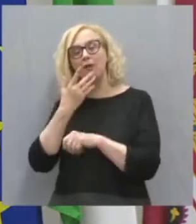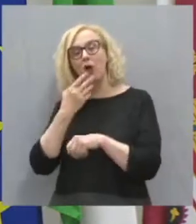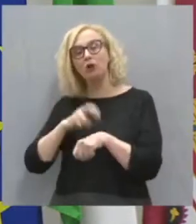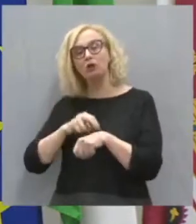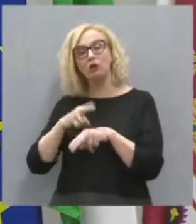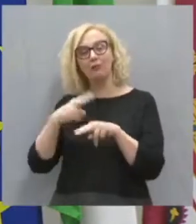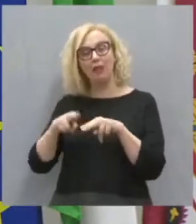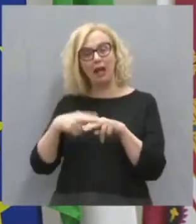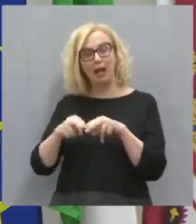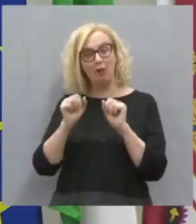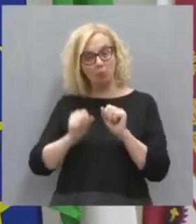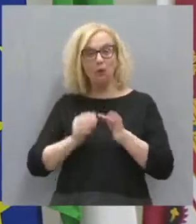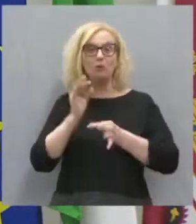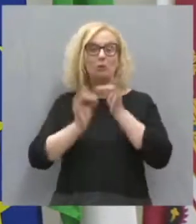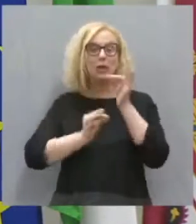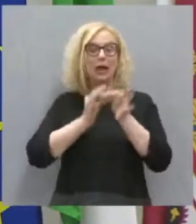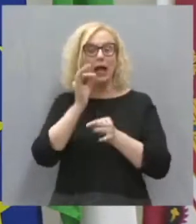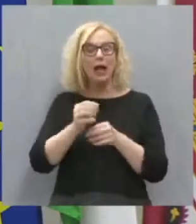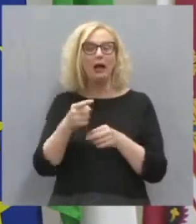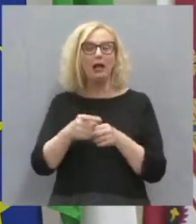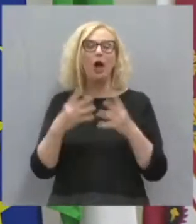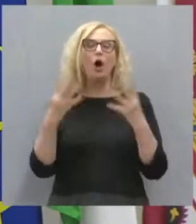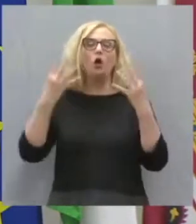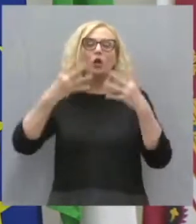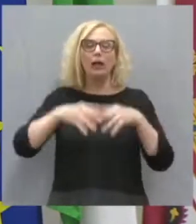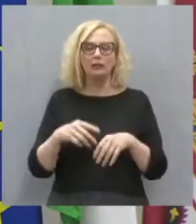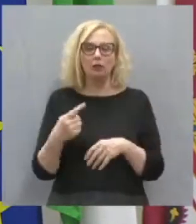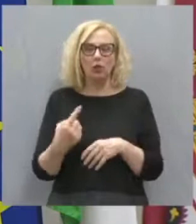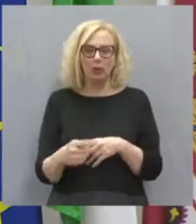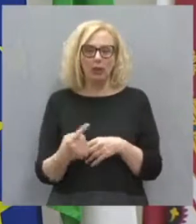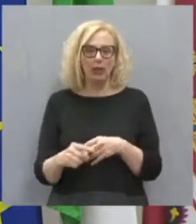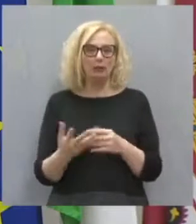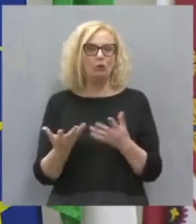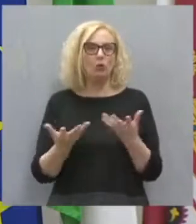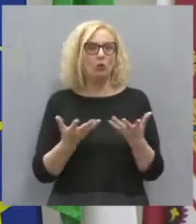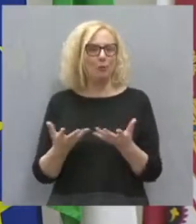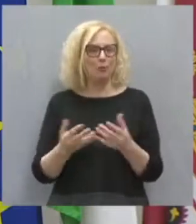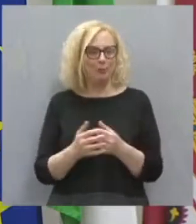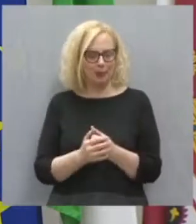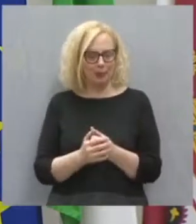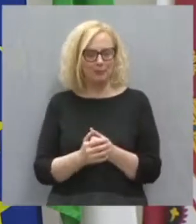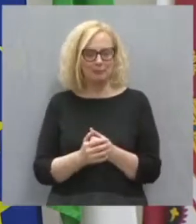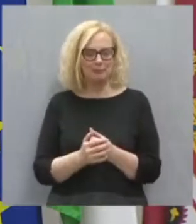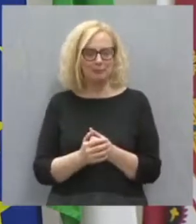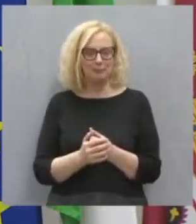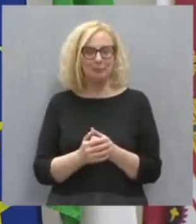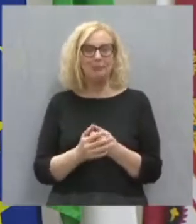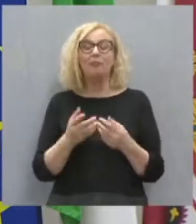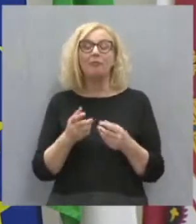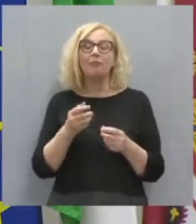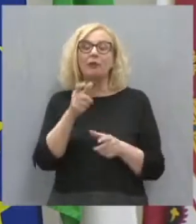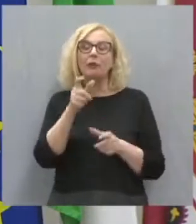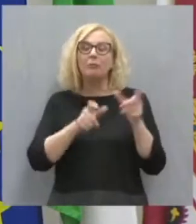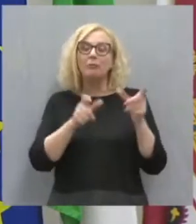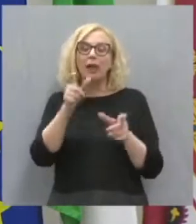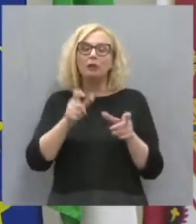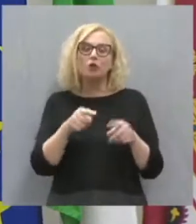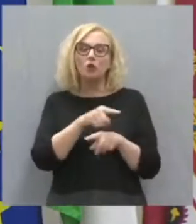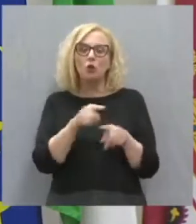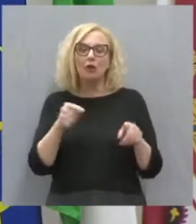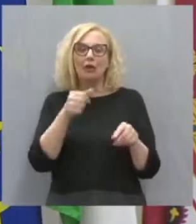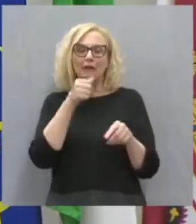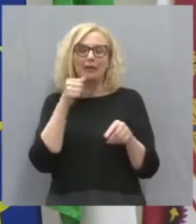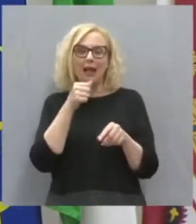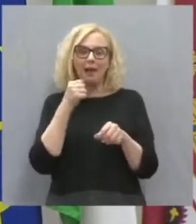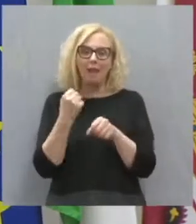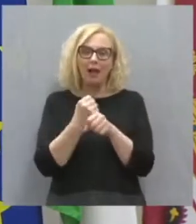illustrarci qual è l'impatto organizzativo una delle domande tra l'altro riguarda proprio questo cioè quanti operatori saranno utilizzati per